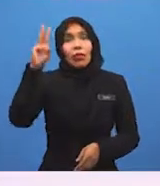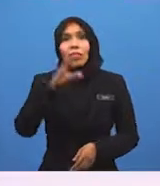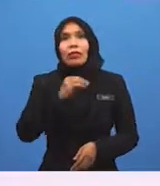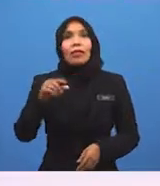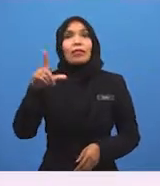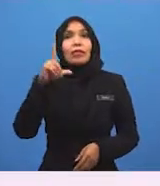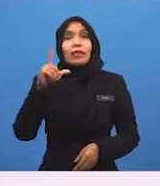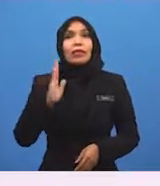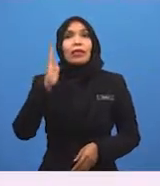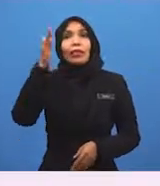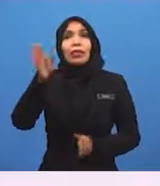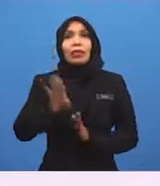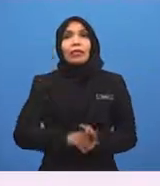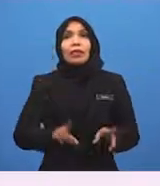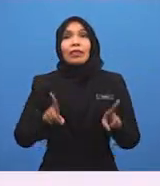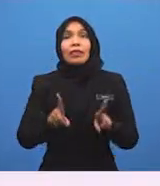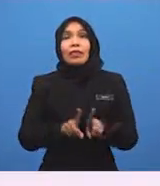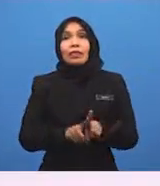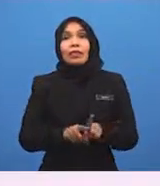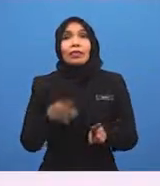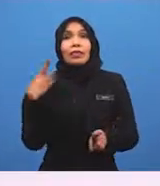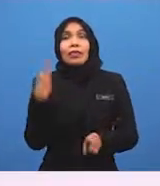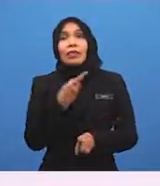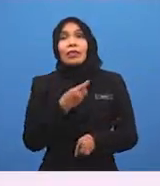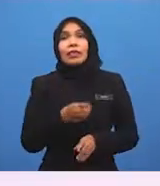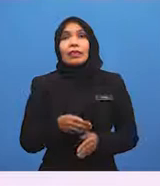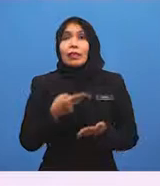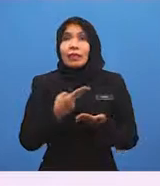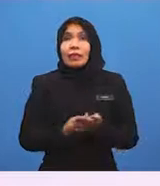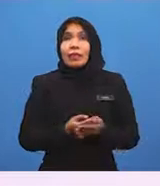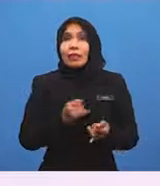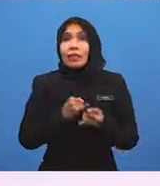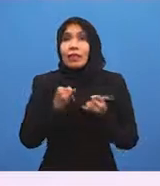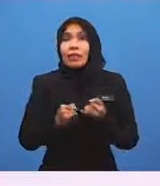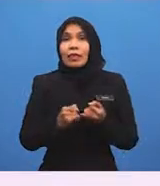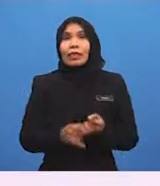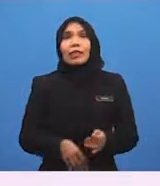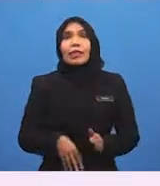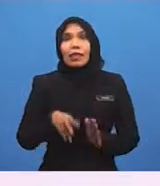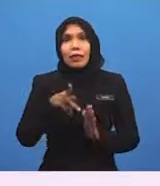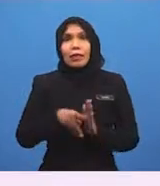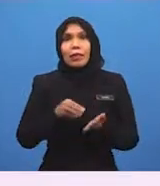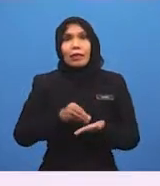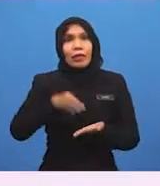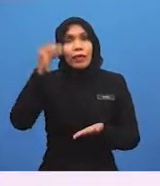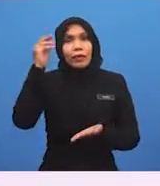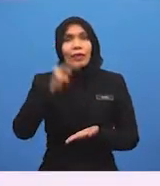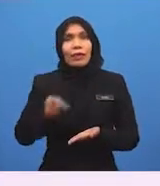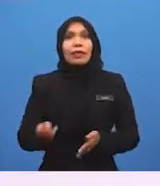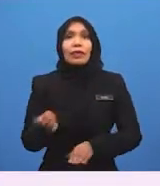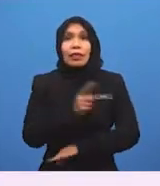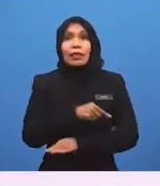akan bersama kita sehingga akhir pembelajaran hari ini. Seronok tak? Jom